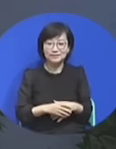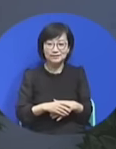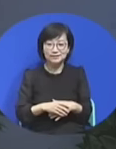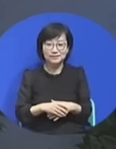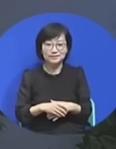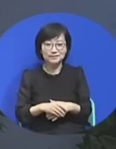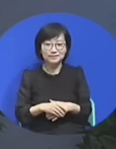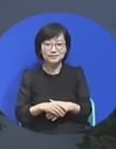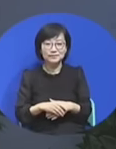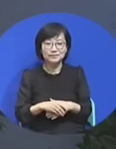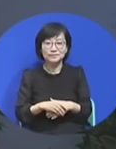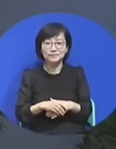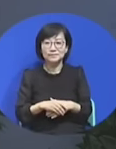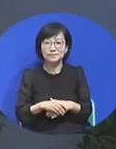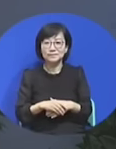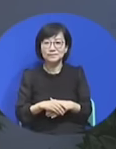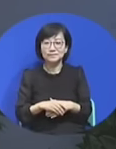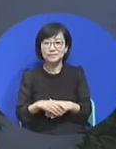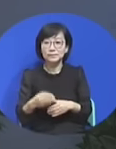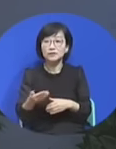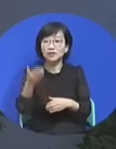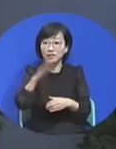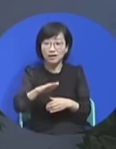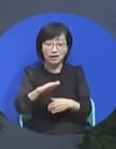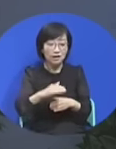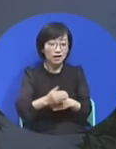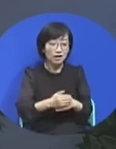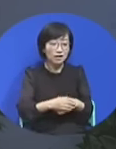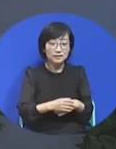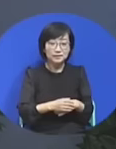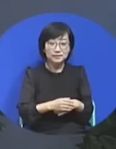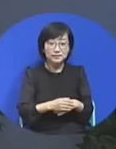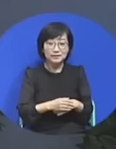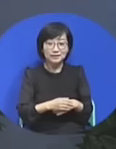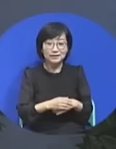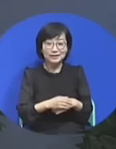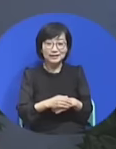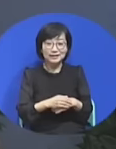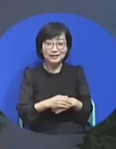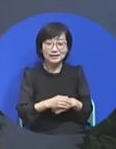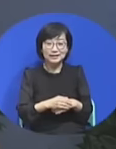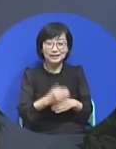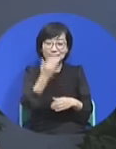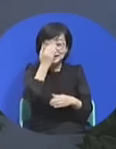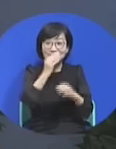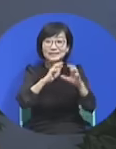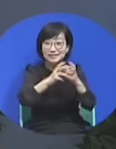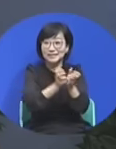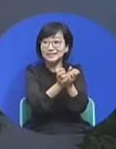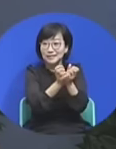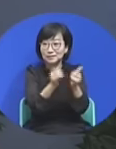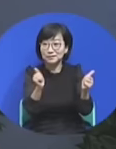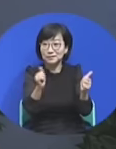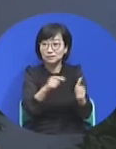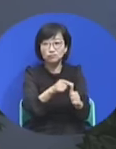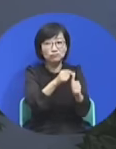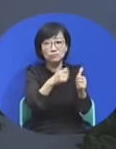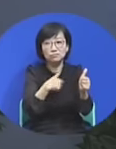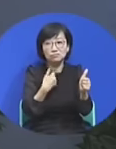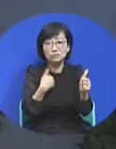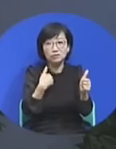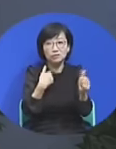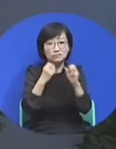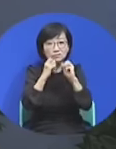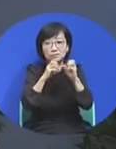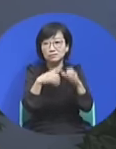missions. 이걸 몰라서 이스라엘은 구원받은 하나님의 사람 빼고는 거의 수천 년간 후대들이 고생했어요.